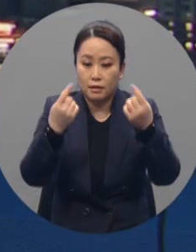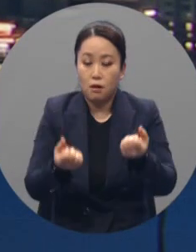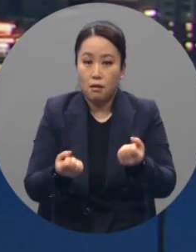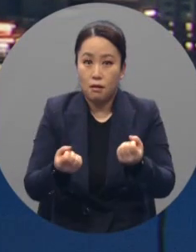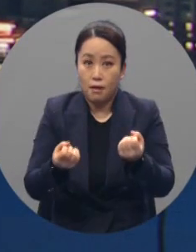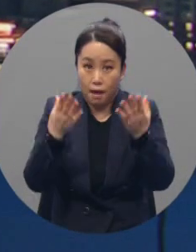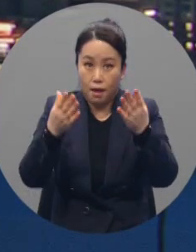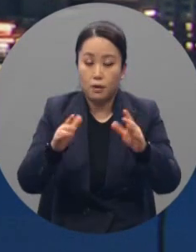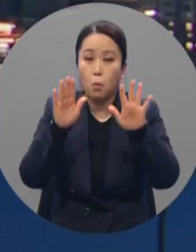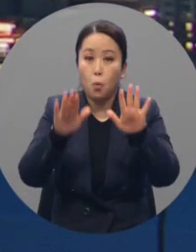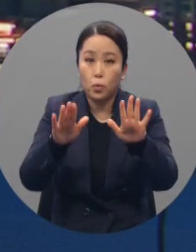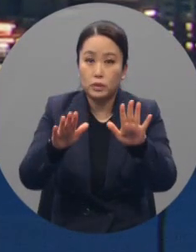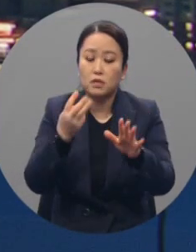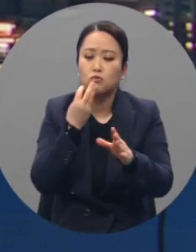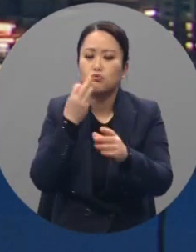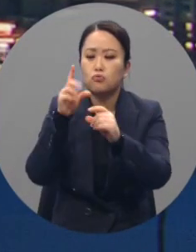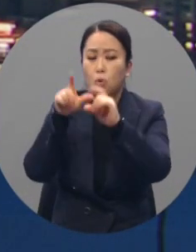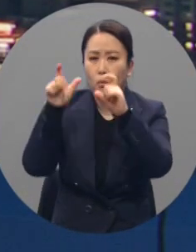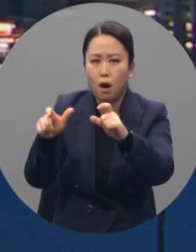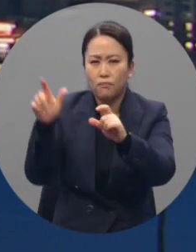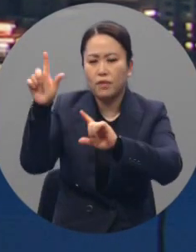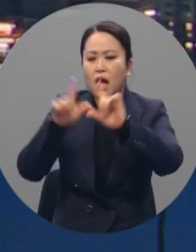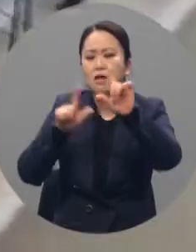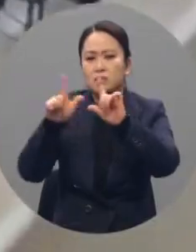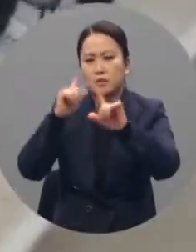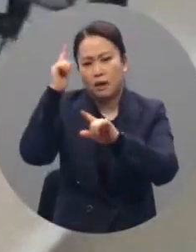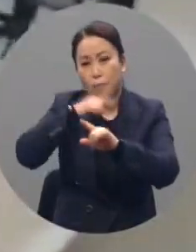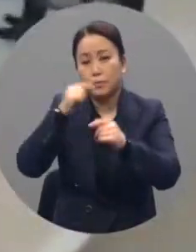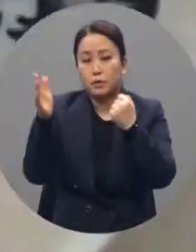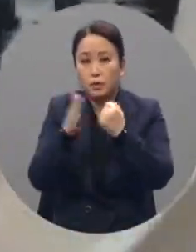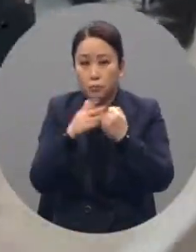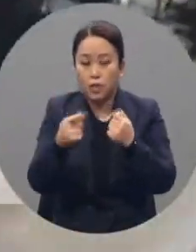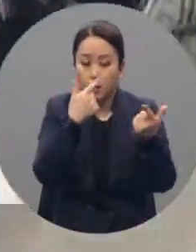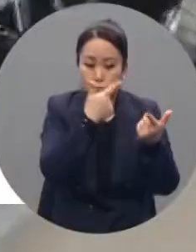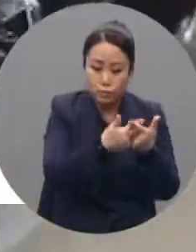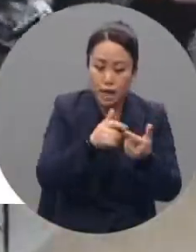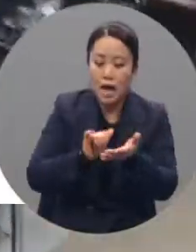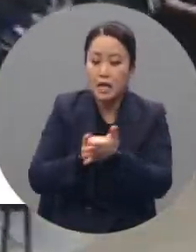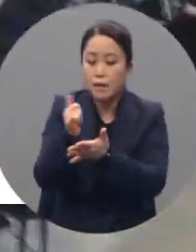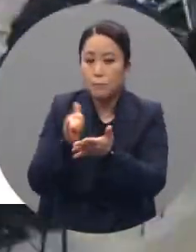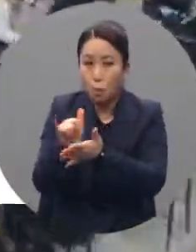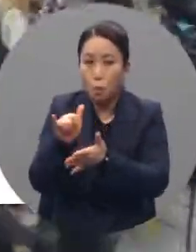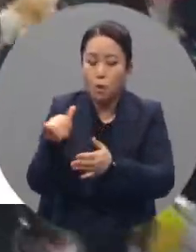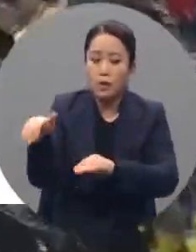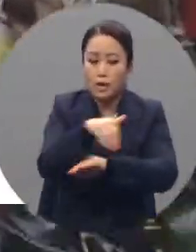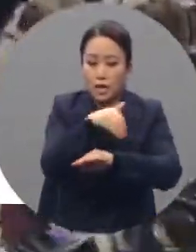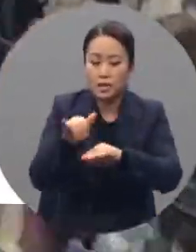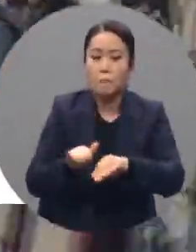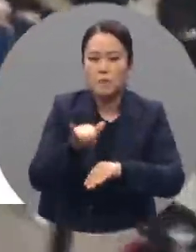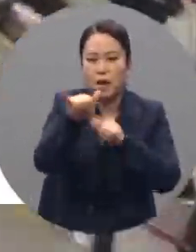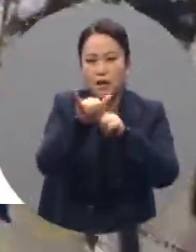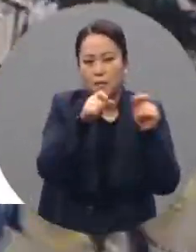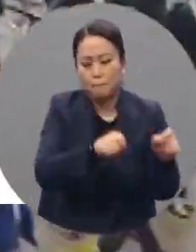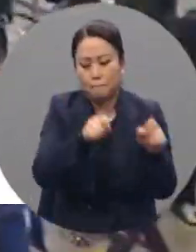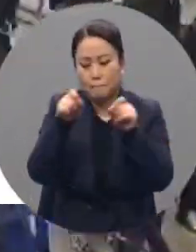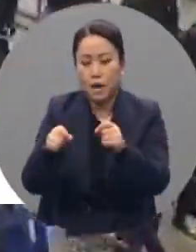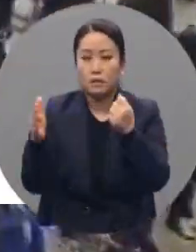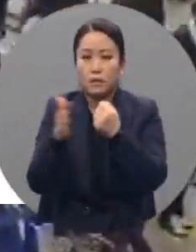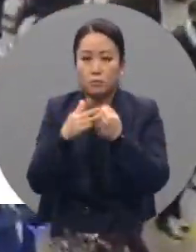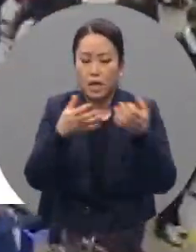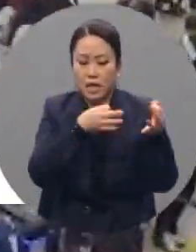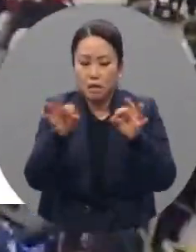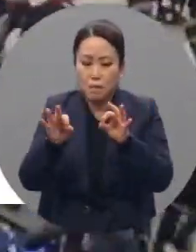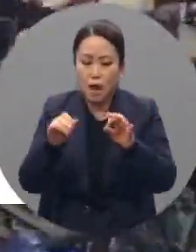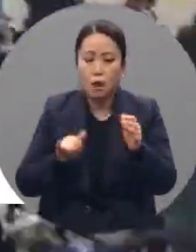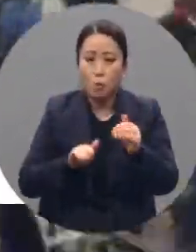설날인 오늘 수도권 기상상황 악화로 인해 부산과 김포로 가는 항공편이 지연되면서 김해공항 국내선이